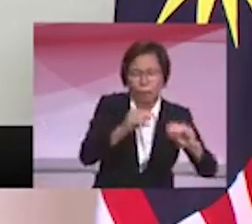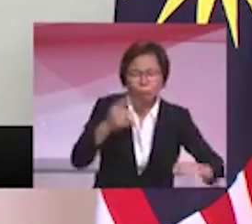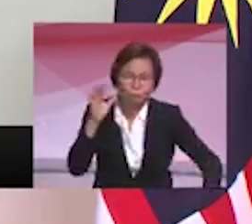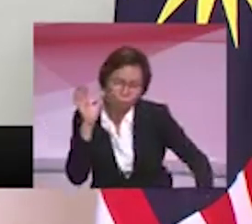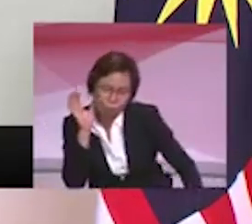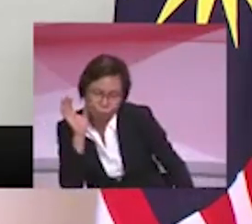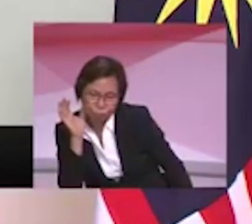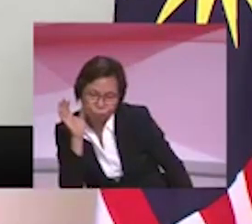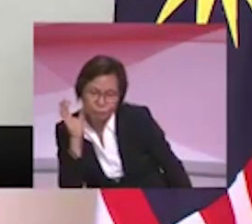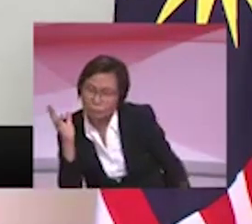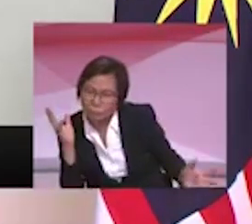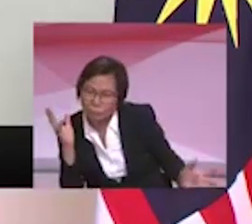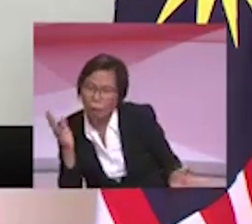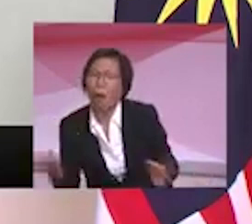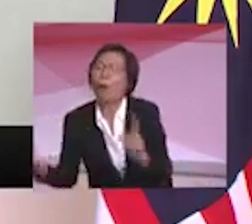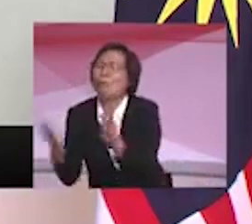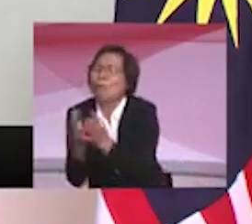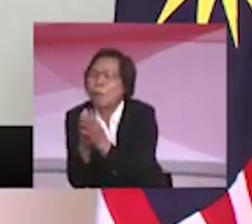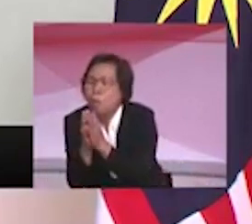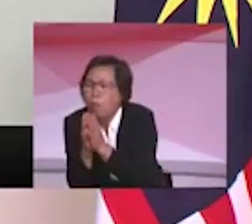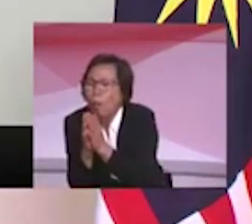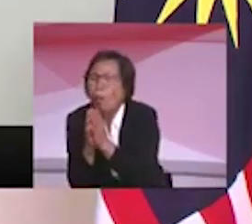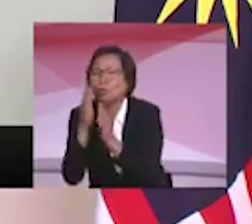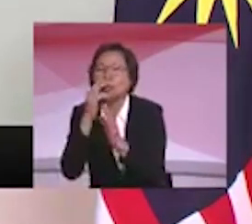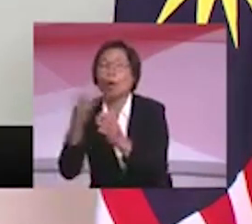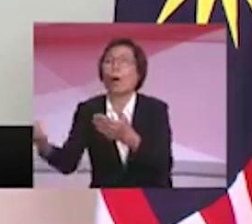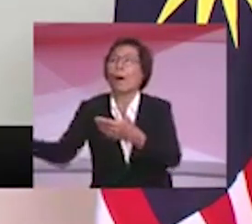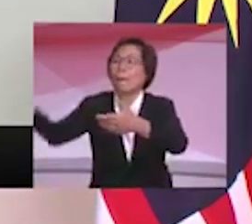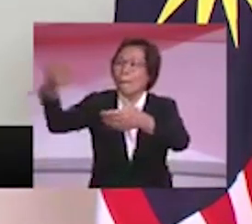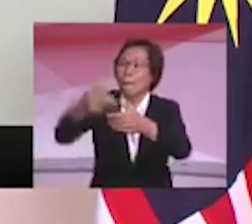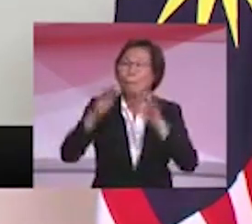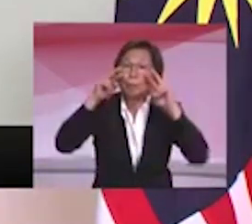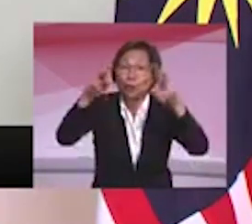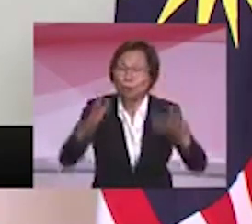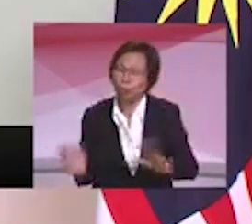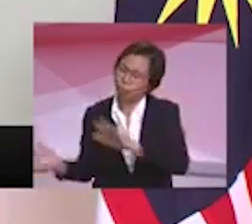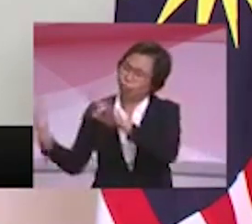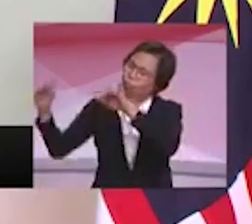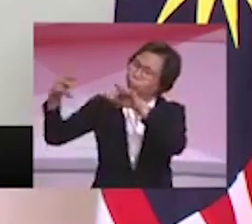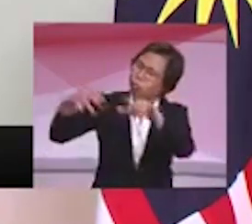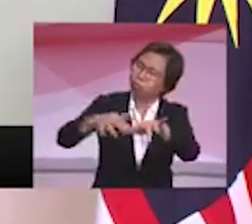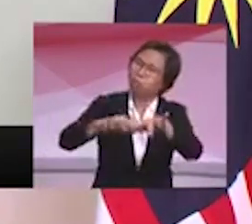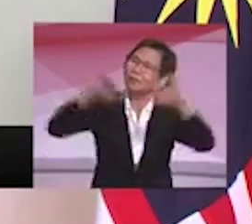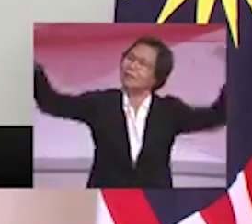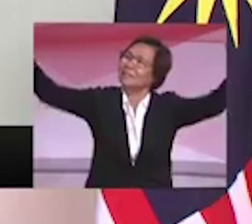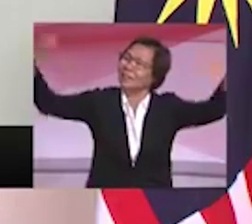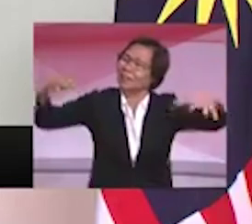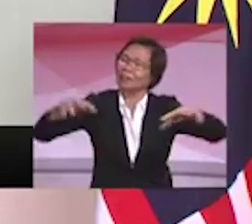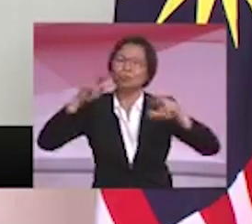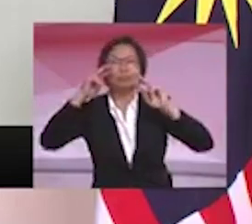mengenai permohonan untuk membenarkan kemasukan penonton ke stadium ataupun venue